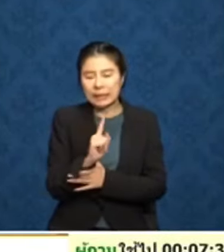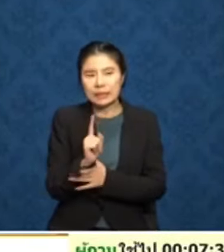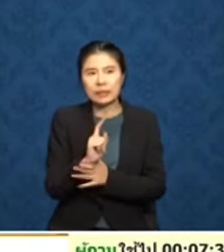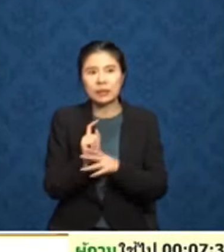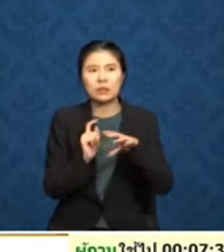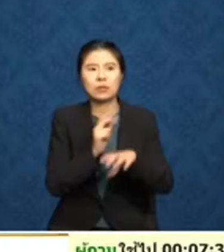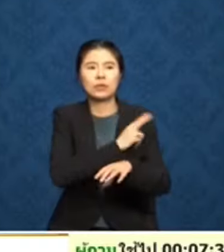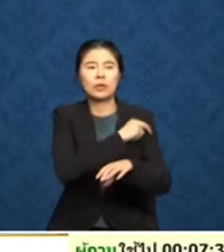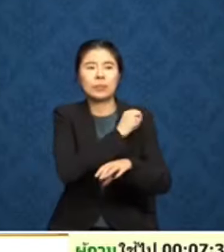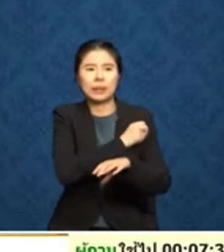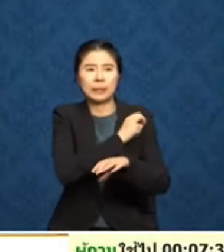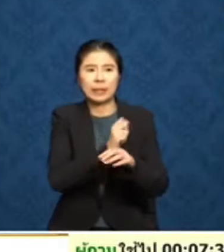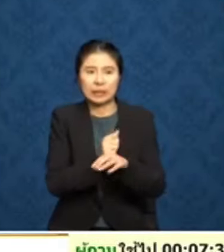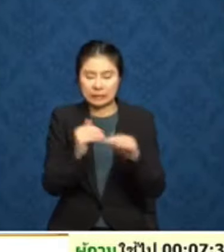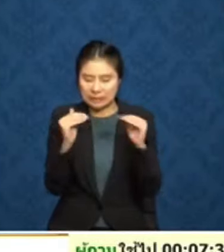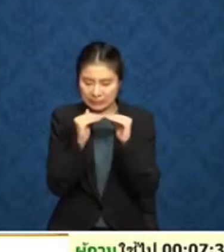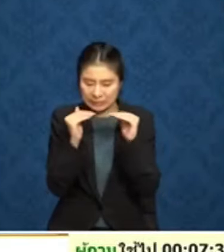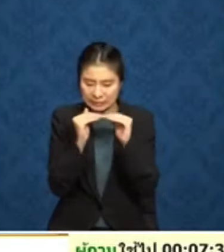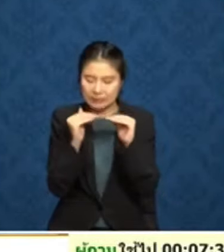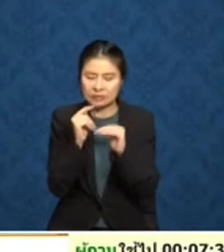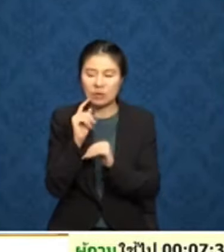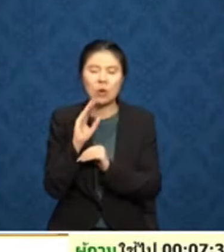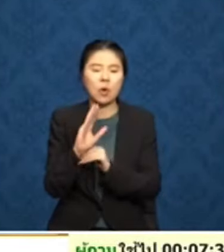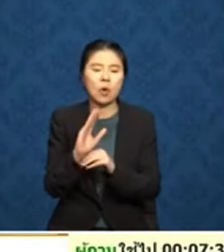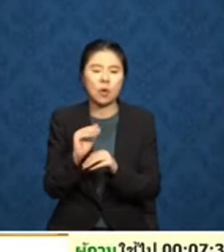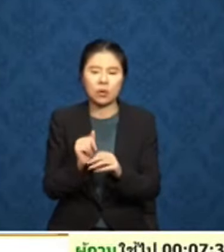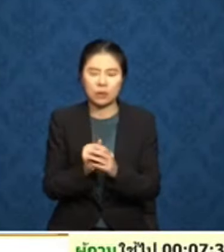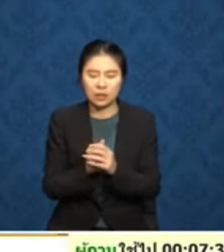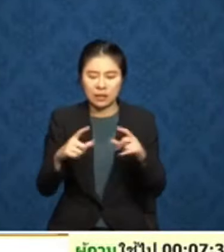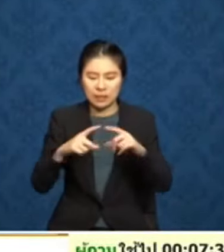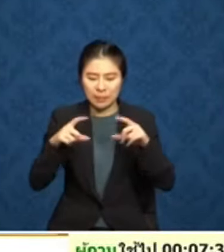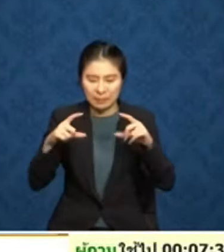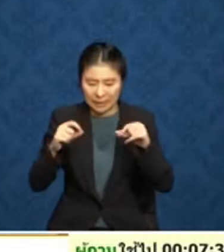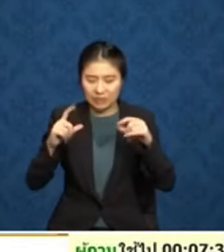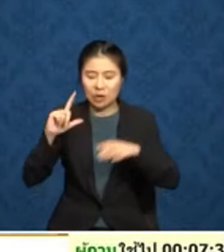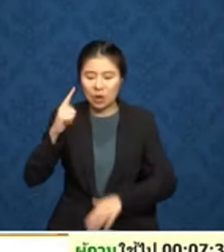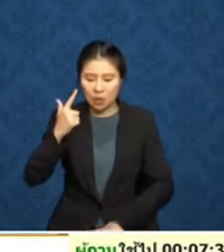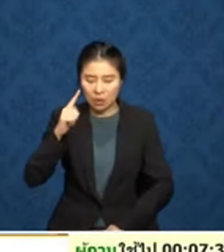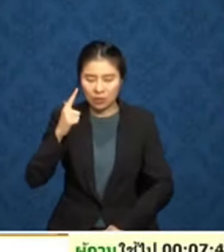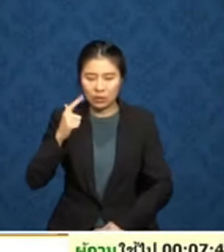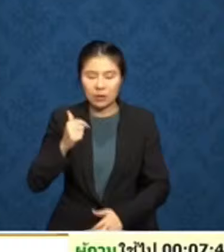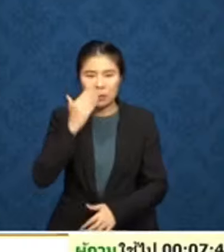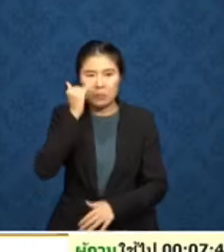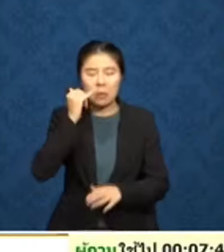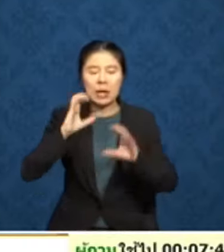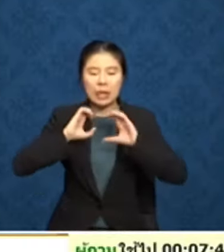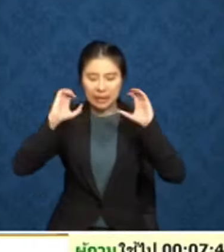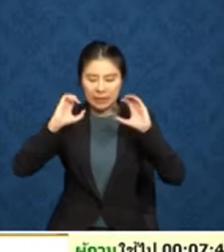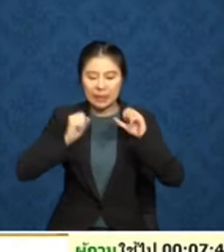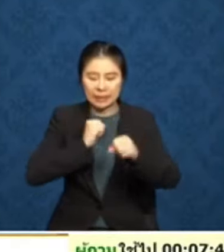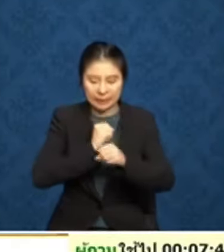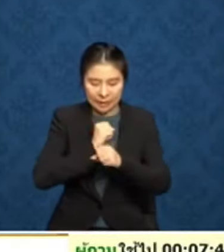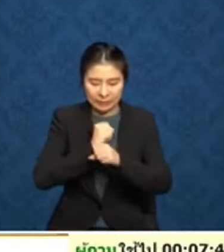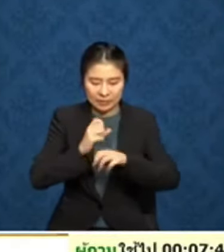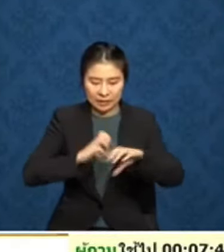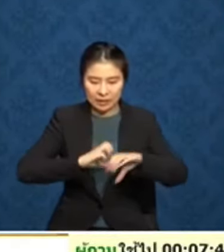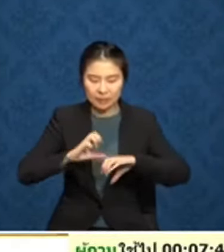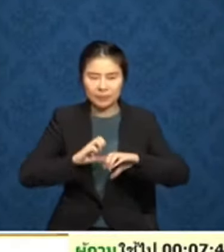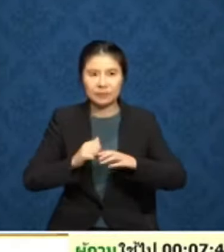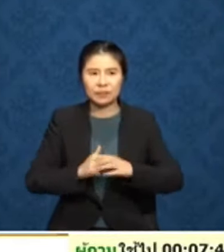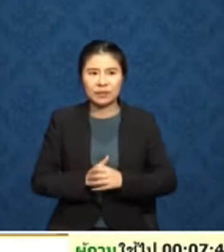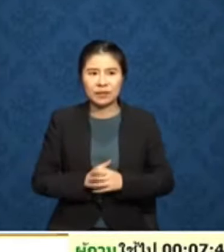ที่ผู้ป่วยเนี่ยมีสิทธิ์อยู่ก่อนเข้าใจว่าอันนี้เนี่ยรัฐบาลกำลังดำเนินการเนาะแต่ว่าหน้างานจริงมันคืออย่างนี้ค่ะบ